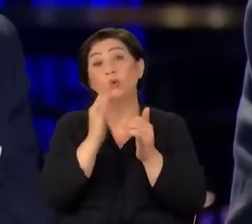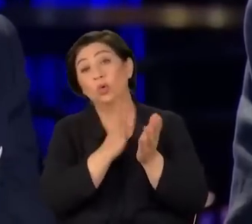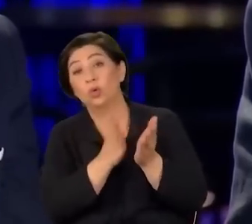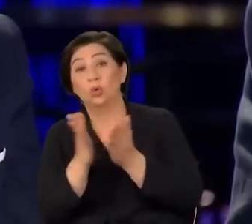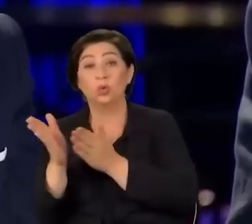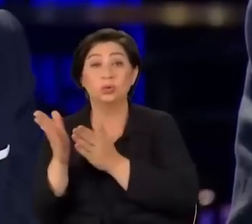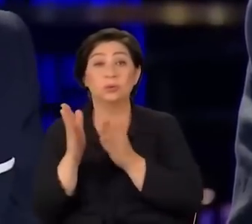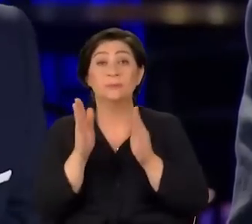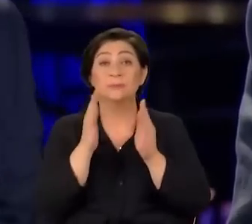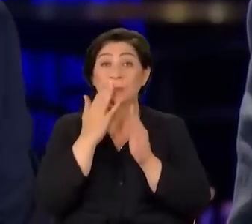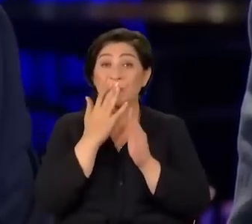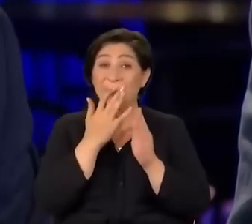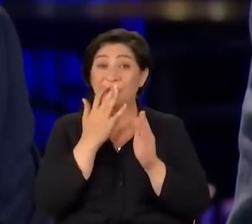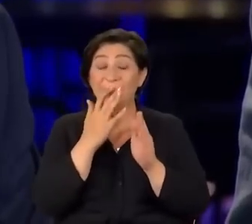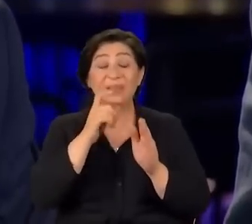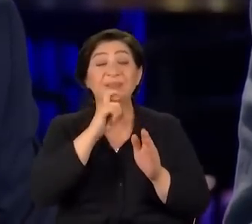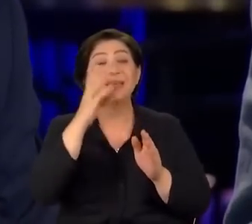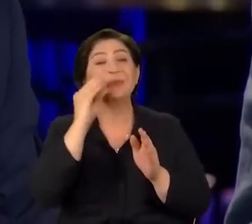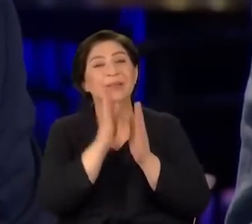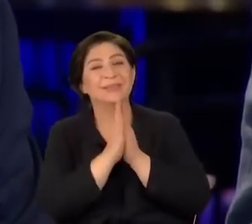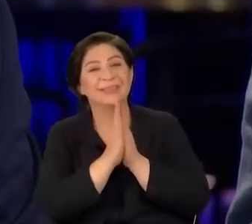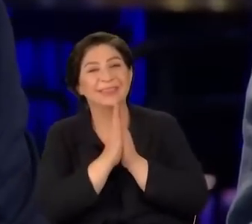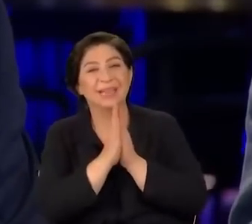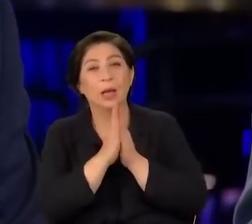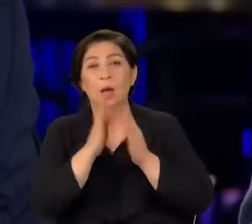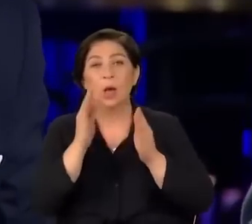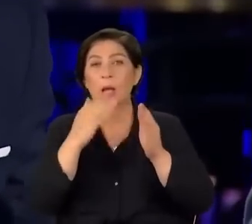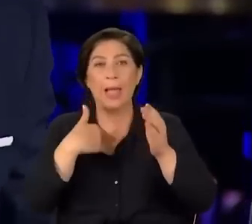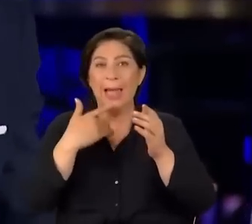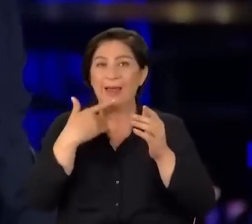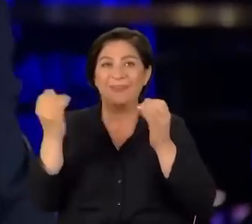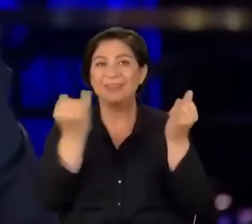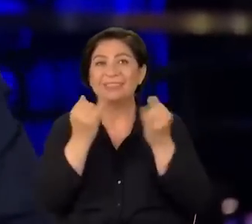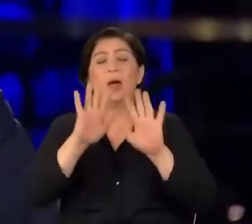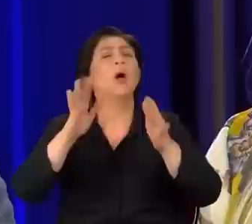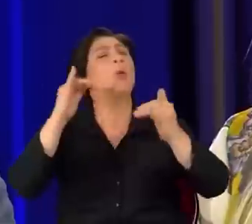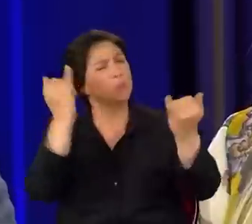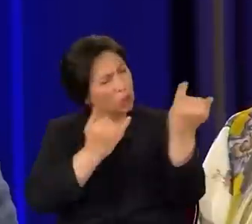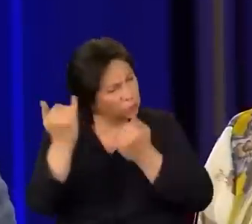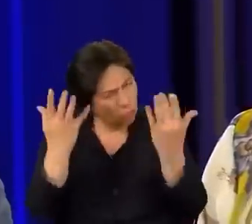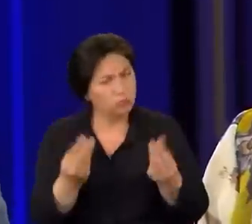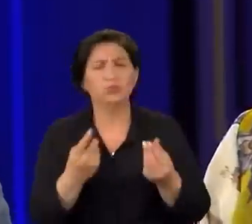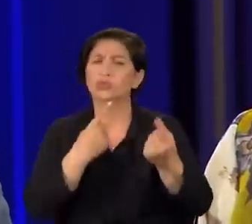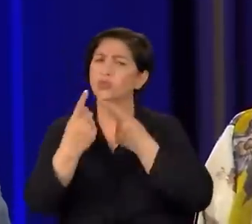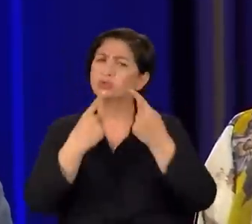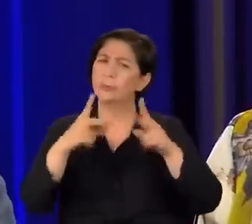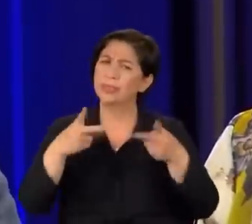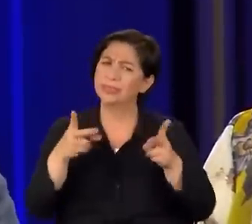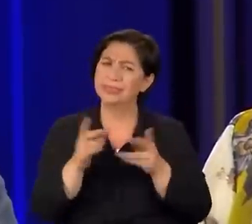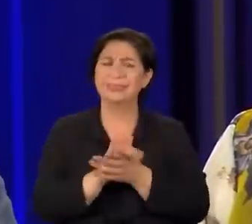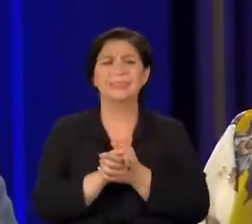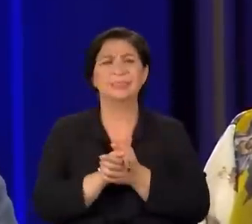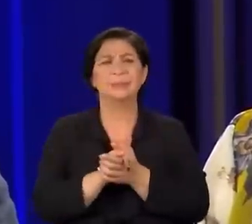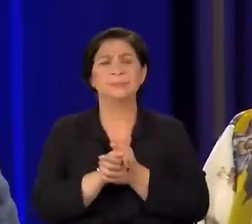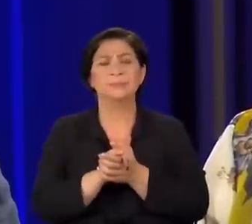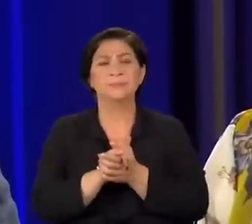Fakat Memduh Bey. Evet, doğru. Yani inşallah lütfen bak. Hayır. Fakat polemik temiz, açmak istemiyorum ha. Yok, polemik olsun, zararı yok. Konuşabiliriz. Benim için önemli değil.